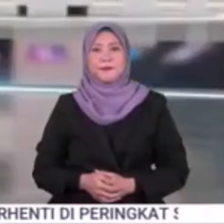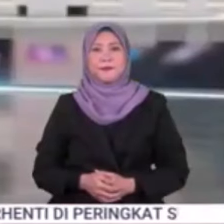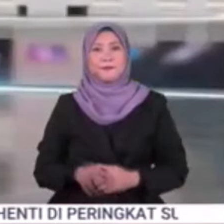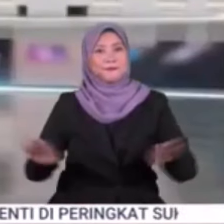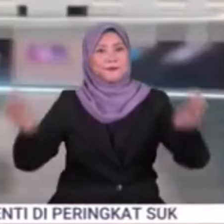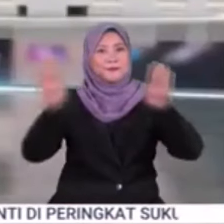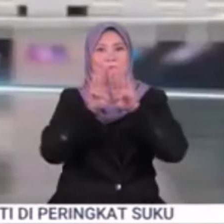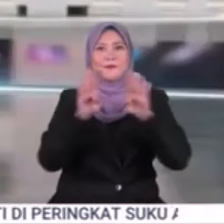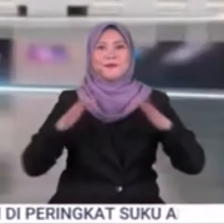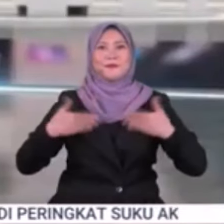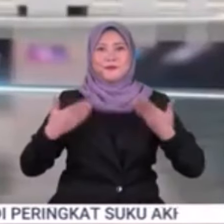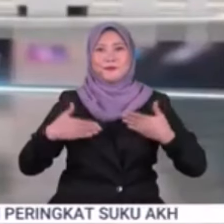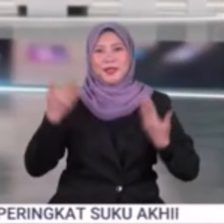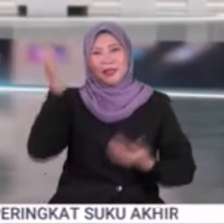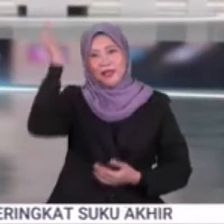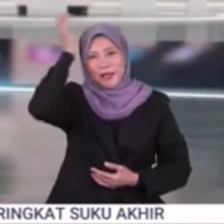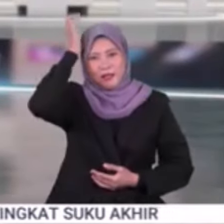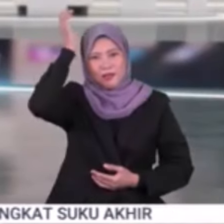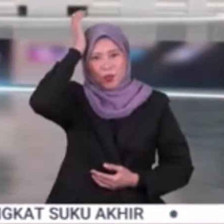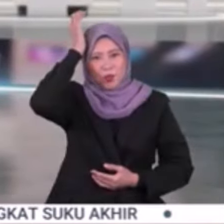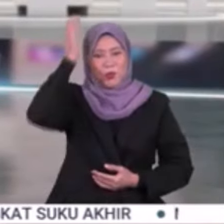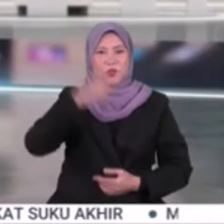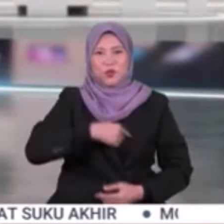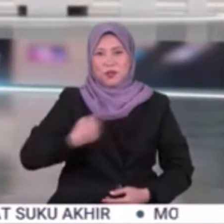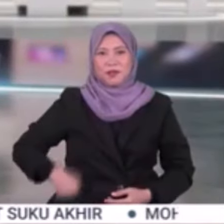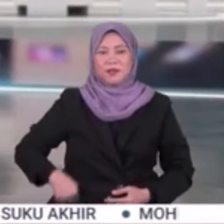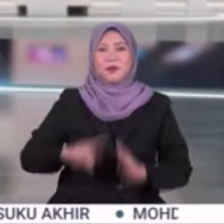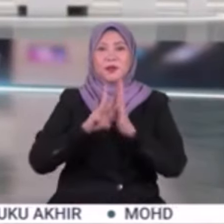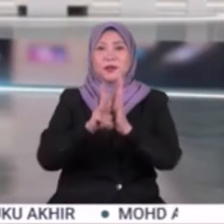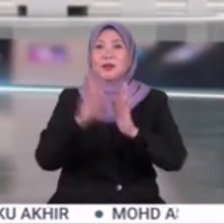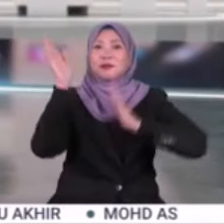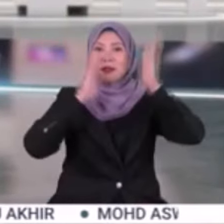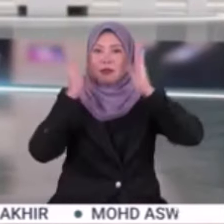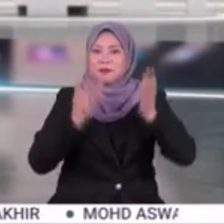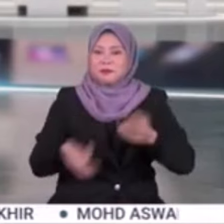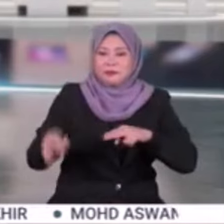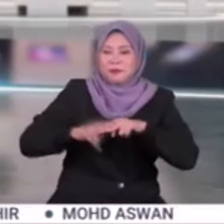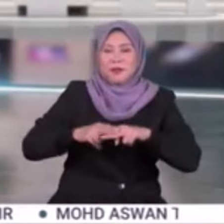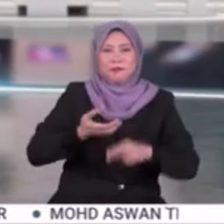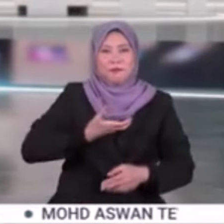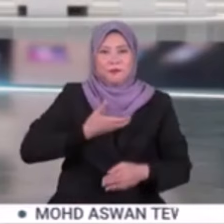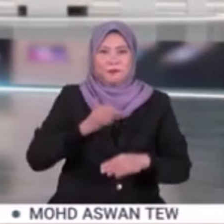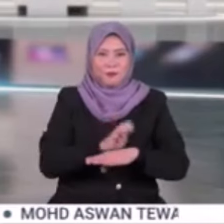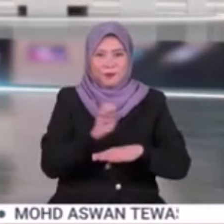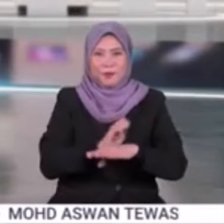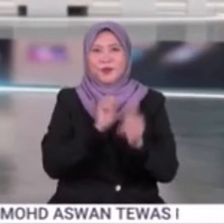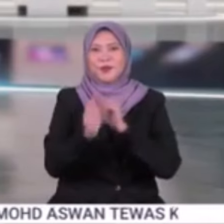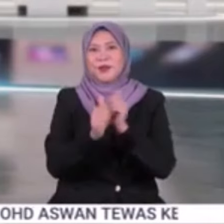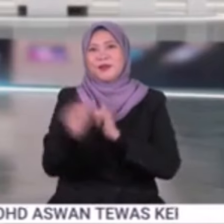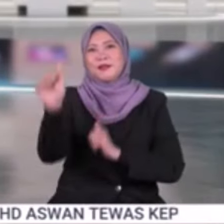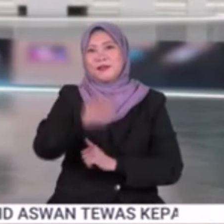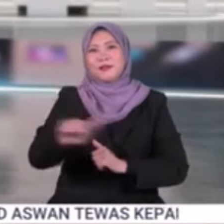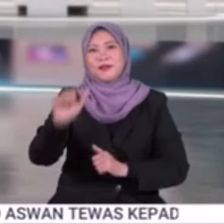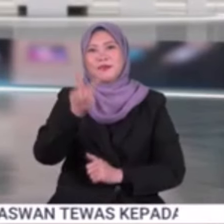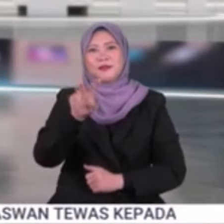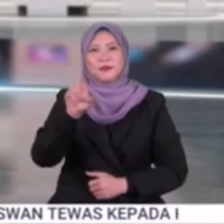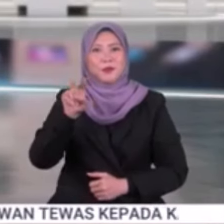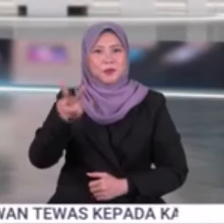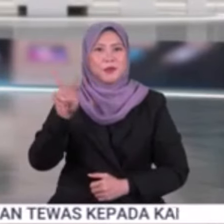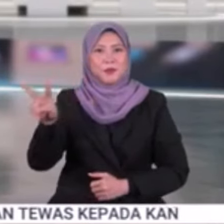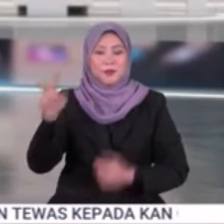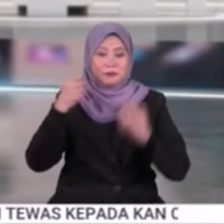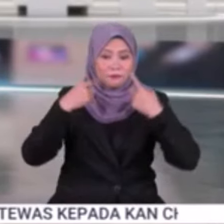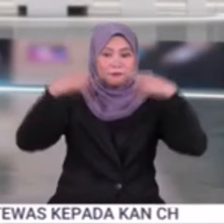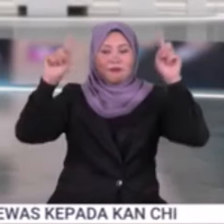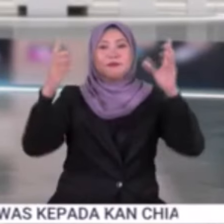ini berita gembira dari hangjo China kontinjen Malaysia berjaya menambah koleksi pingat emas pada sukan Asia 2022 hari ini